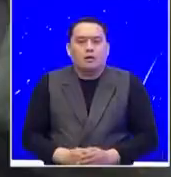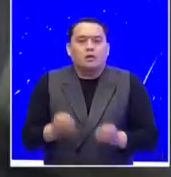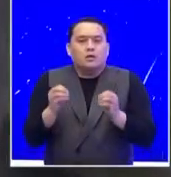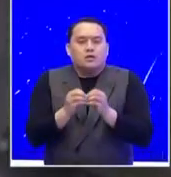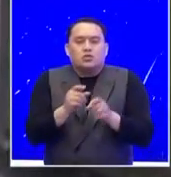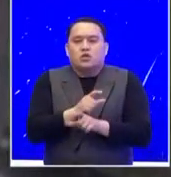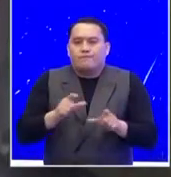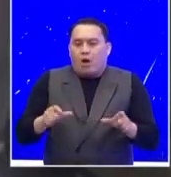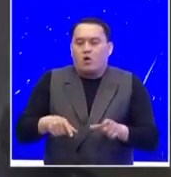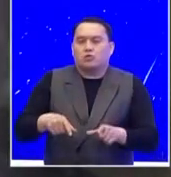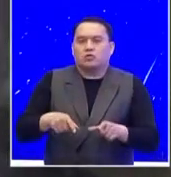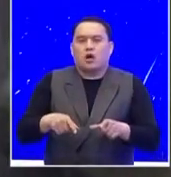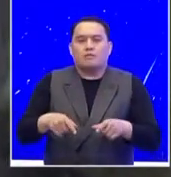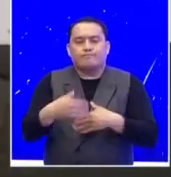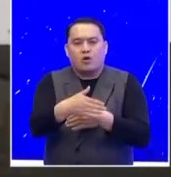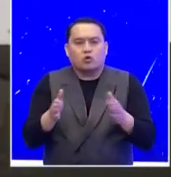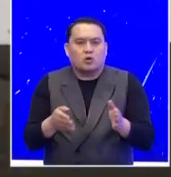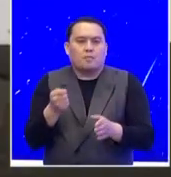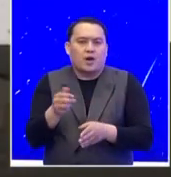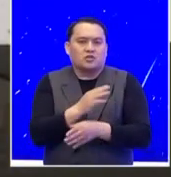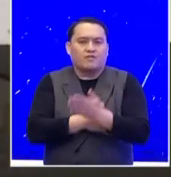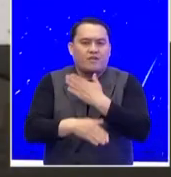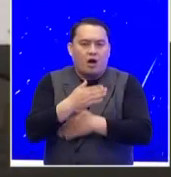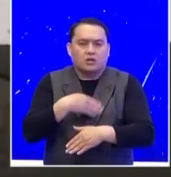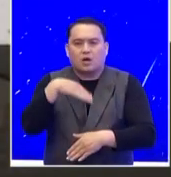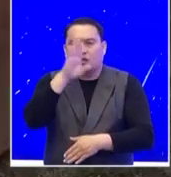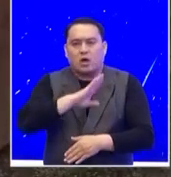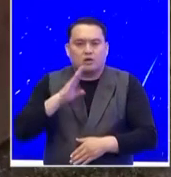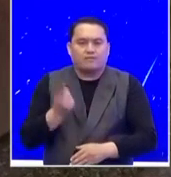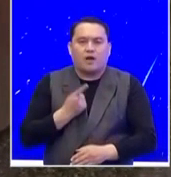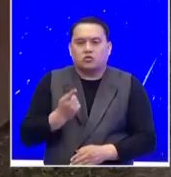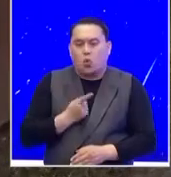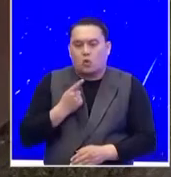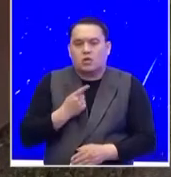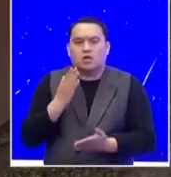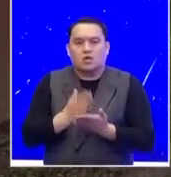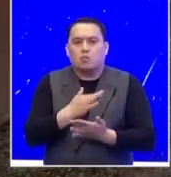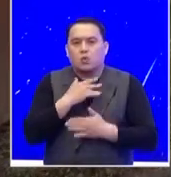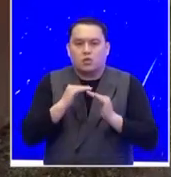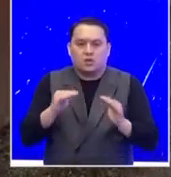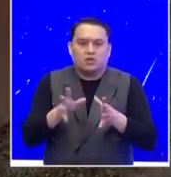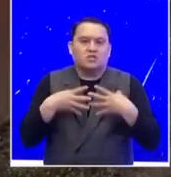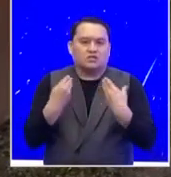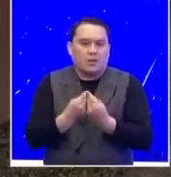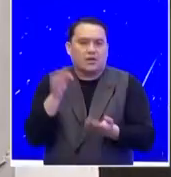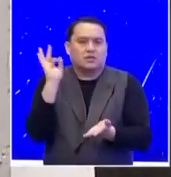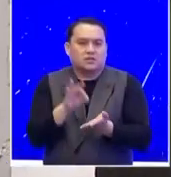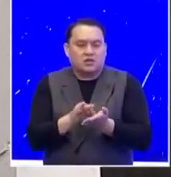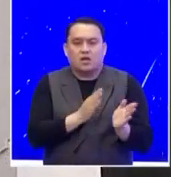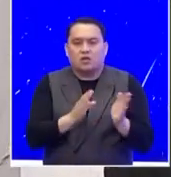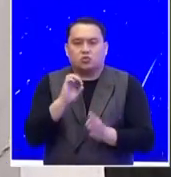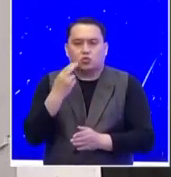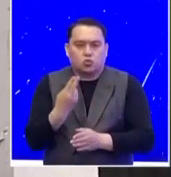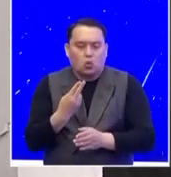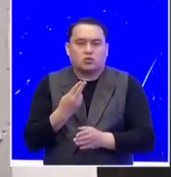десятка гражданам. В их числе пенсионеры, малоимущие, инвалиды, отцы и матери, одиночки, ну и, конечно же, многодетные семьи. В целях соблюдения